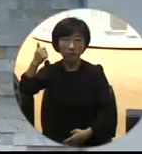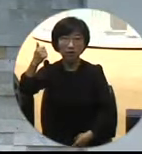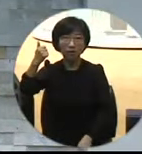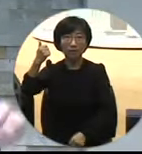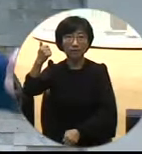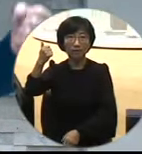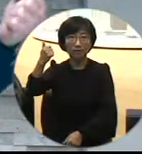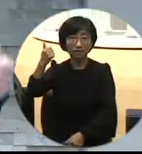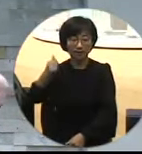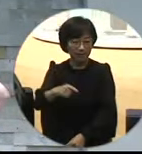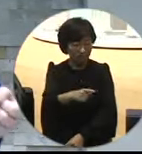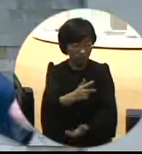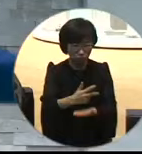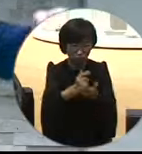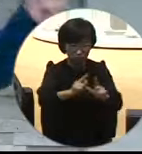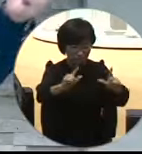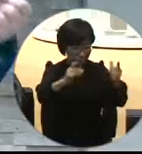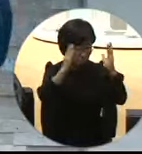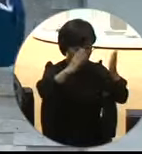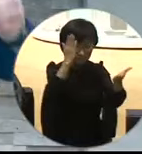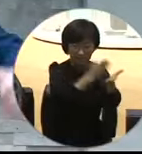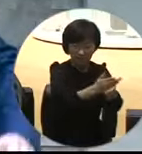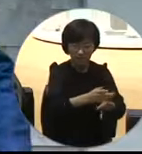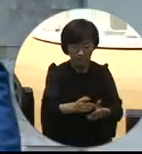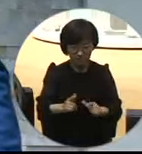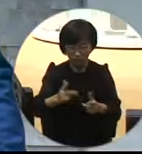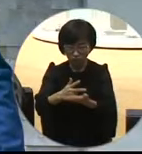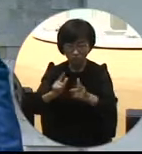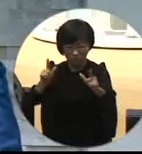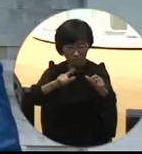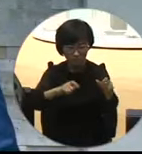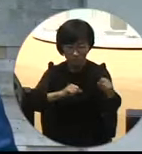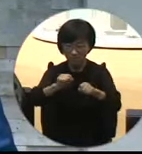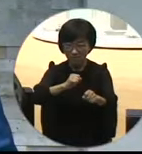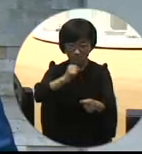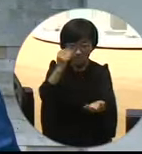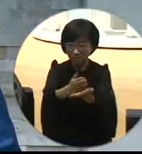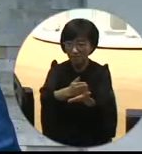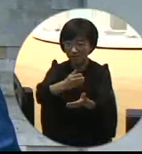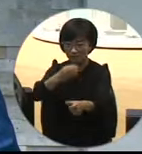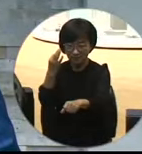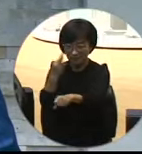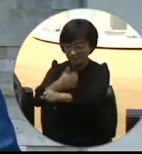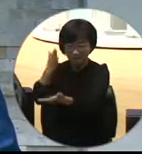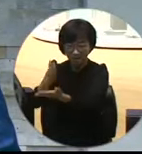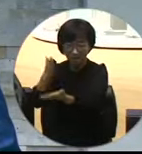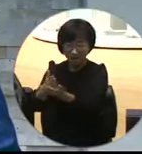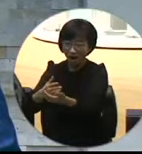빨래했다, 주일 날 공부했다, 주일 날 받다 반 죽이는 거요. 어릴 때 그랬어요.